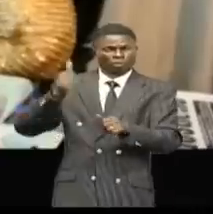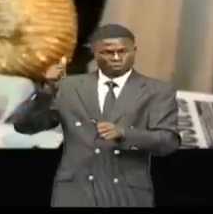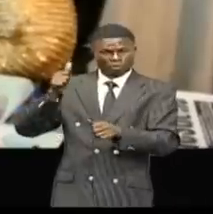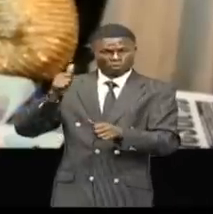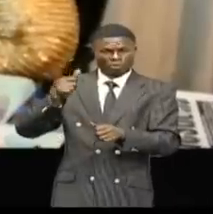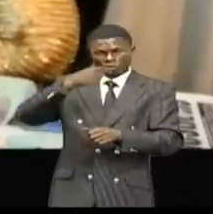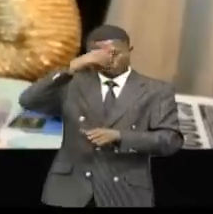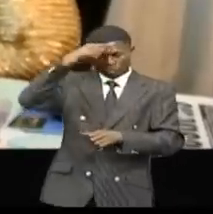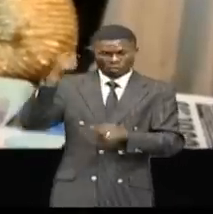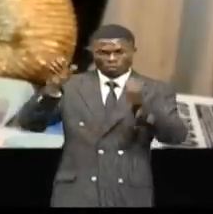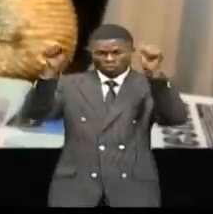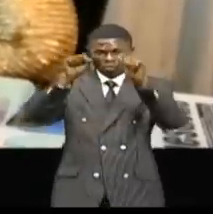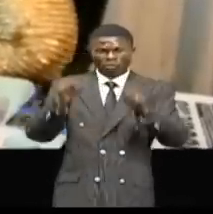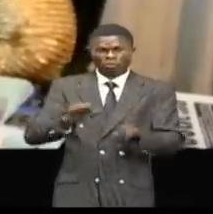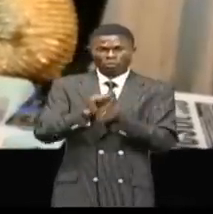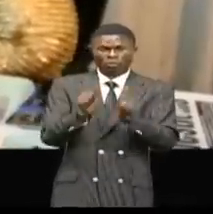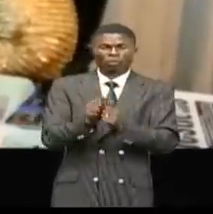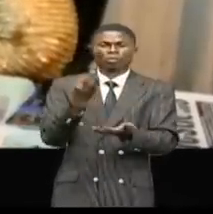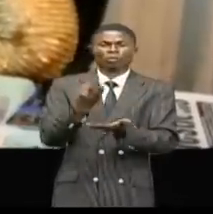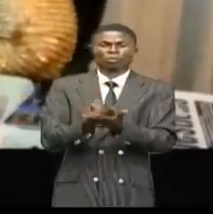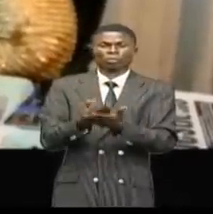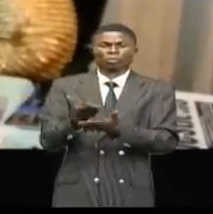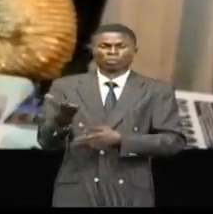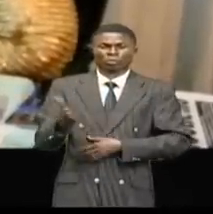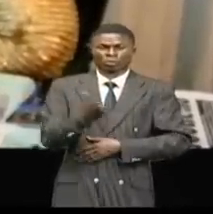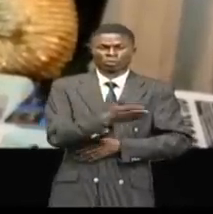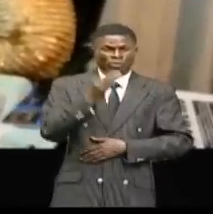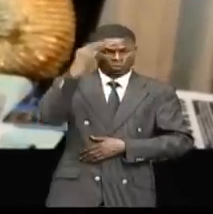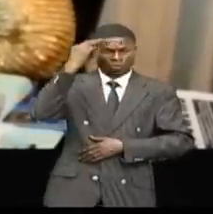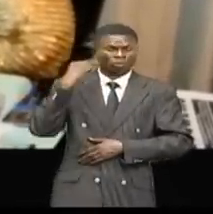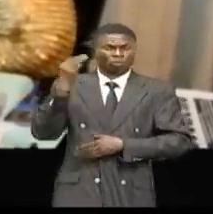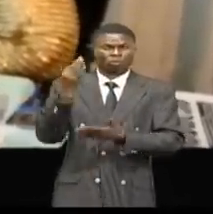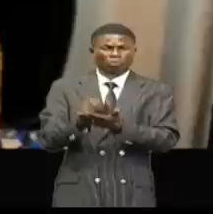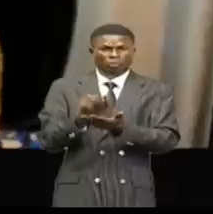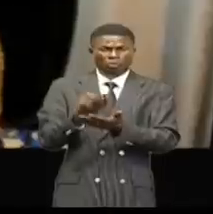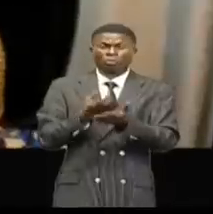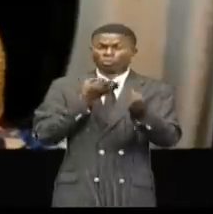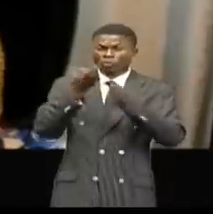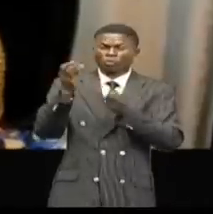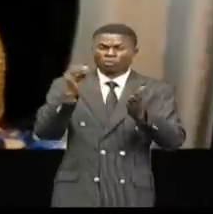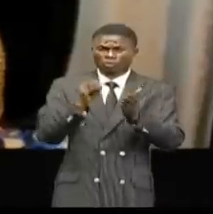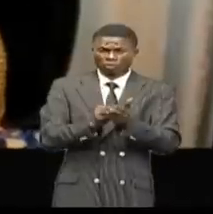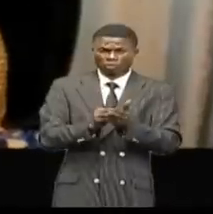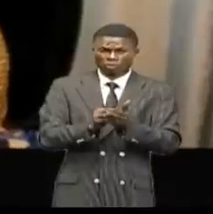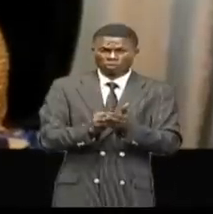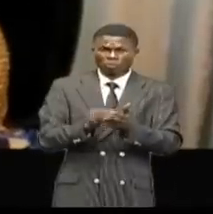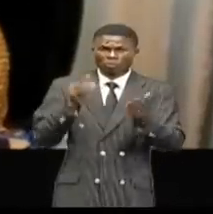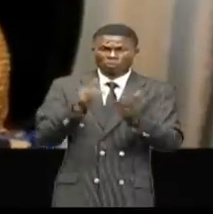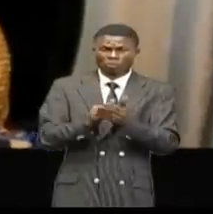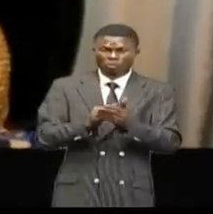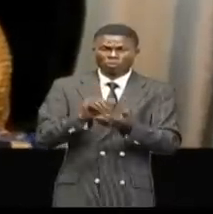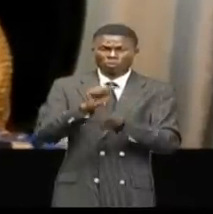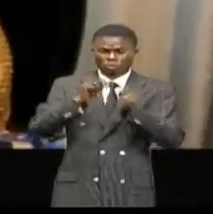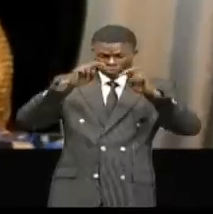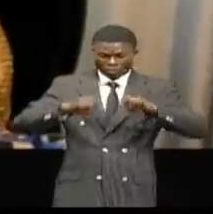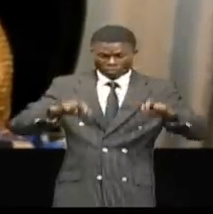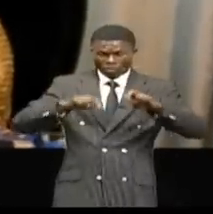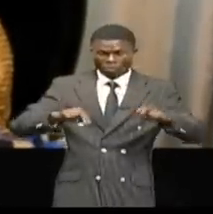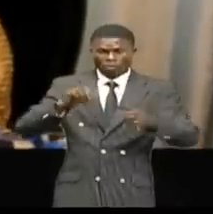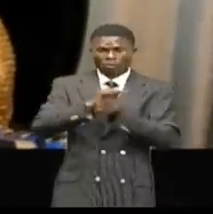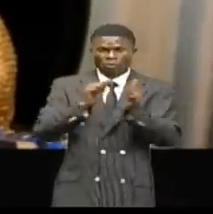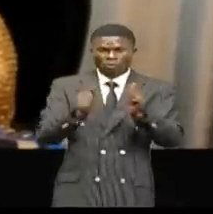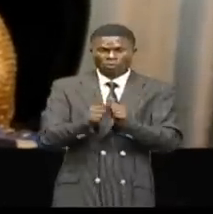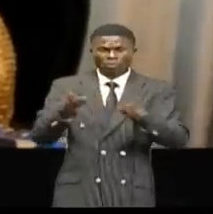une crise systémique dans les secteurs financiers. Le ministre des Finances a précisé que suite à l'enlisement du processus